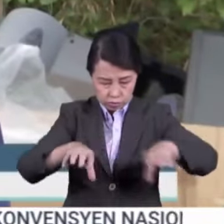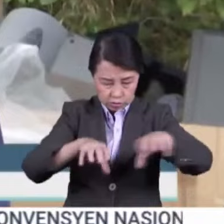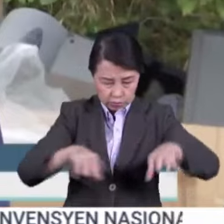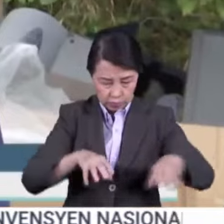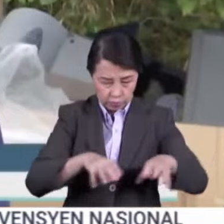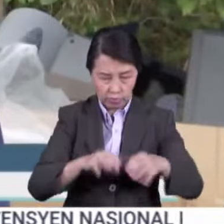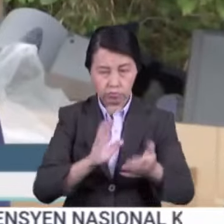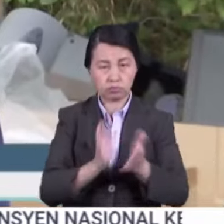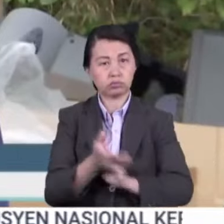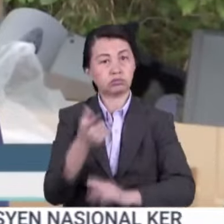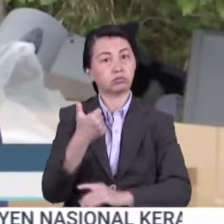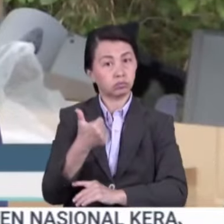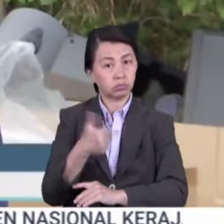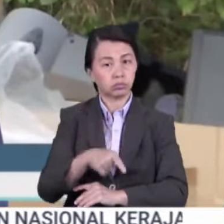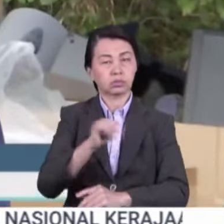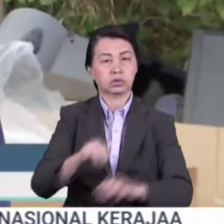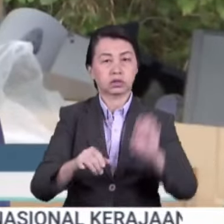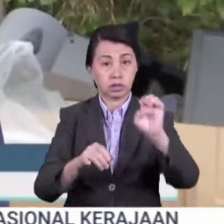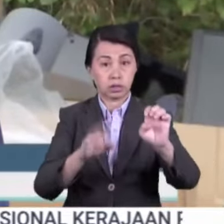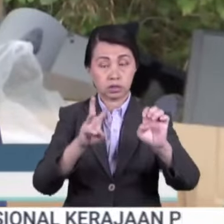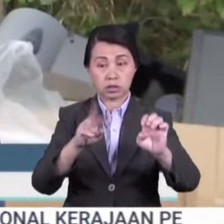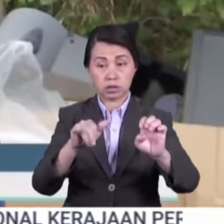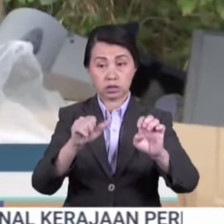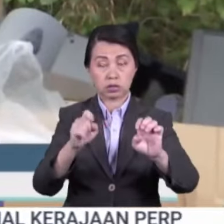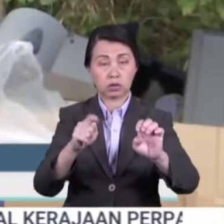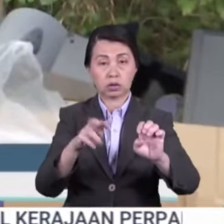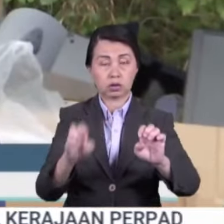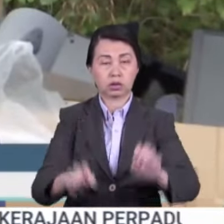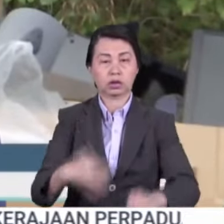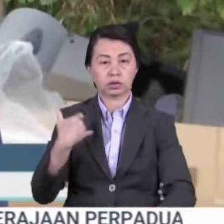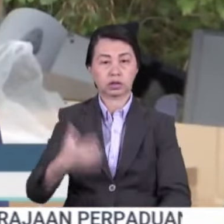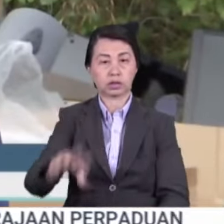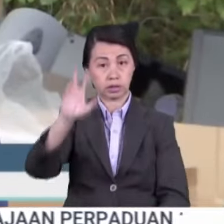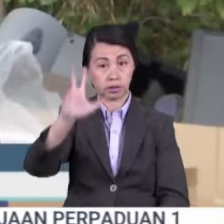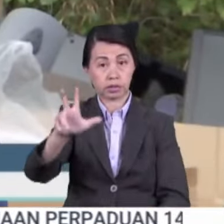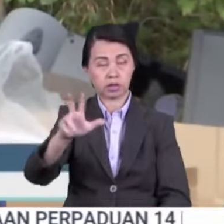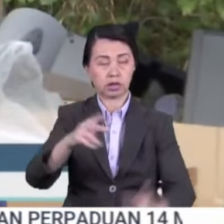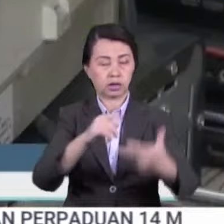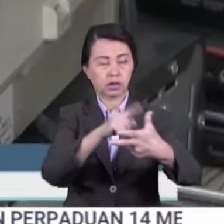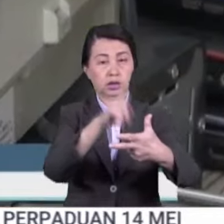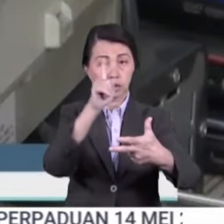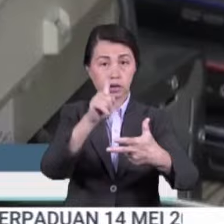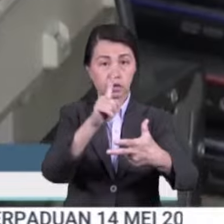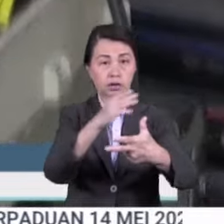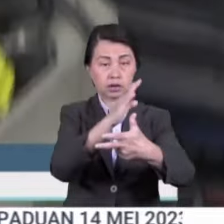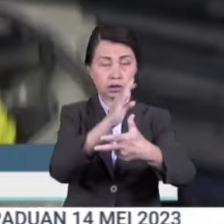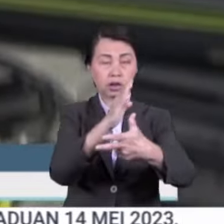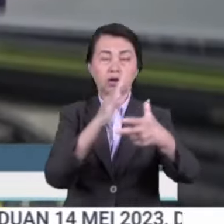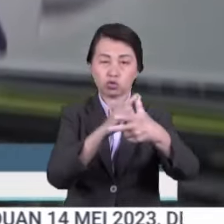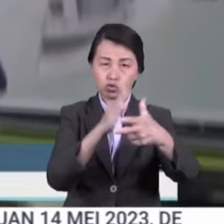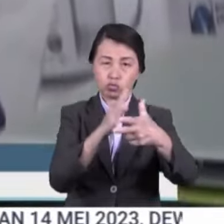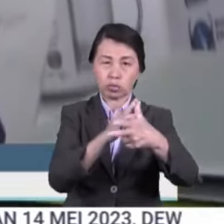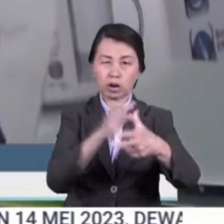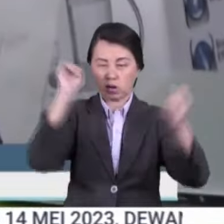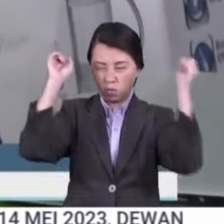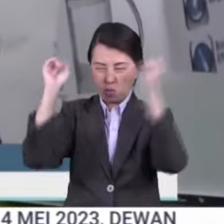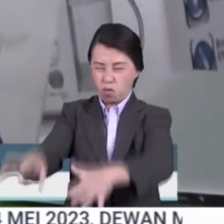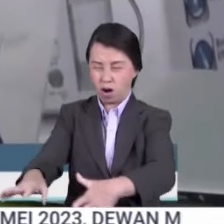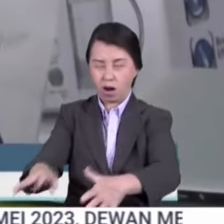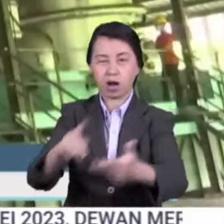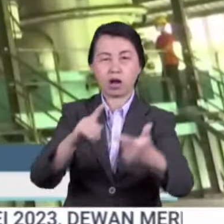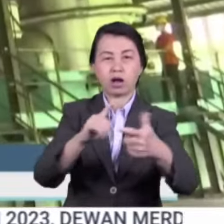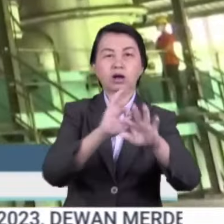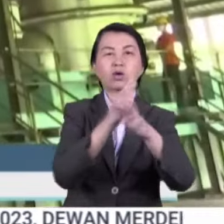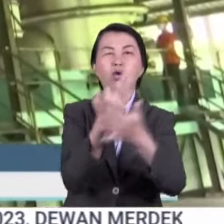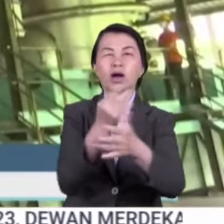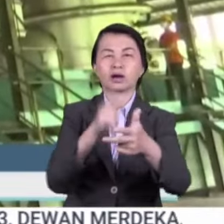selalunya e-waste ni di jana ada daripada tiga punca utama lah. Satu daripada isi rumah ataupun household, yang kedua